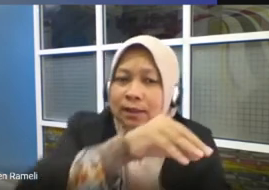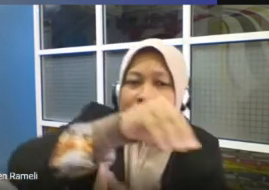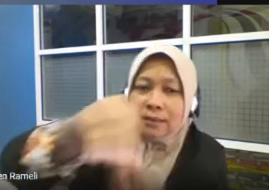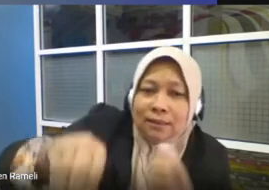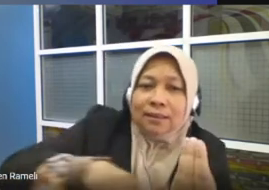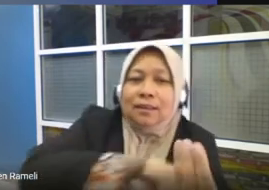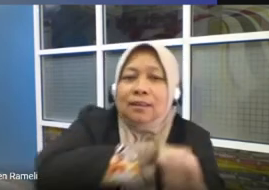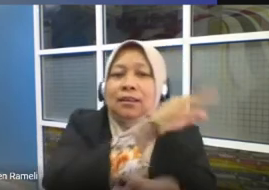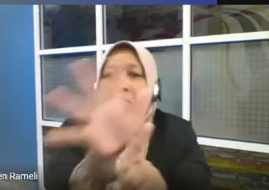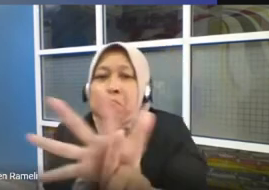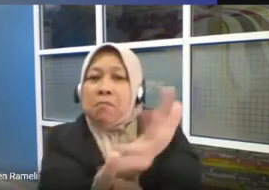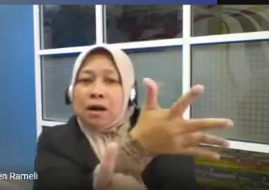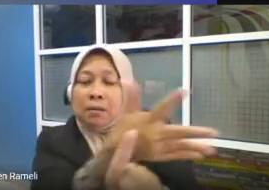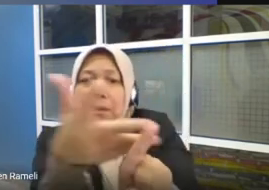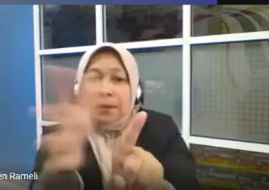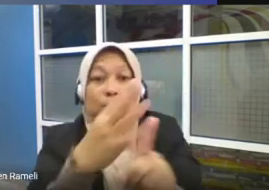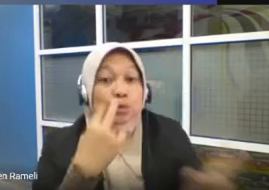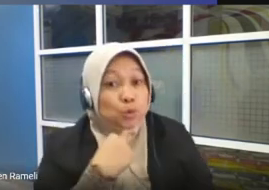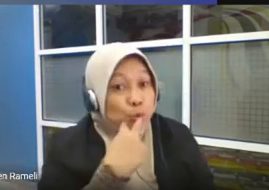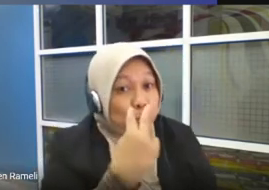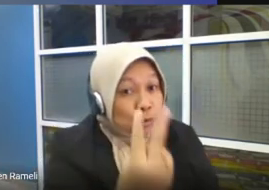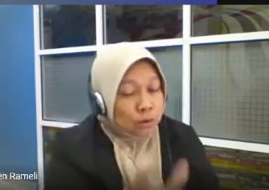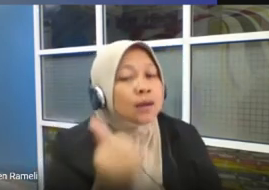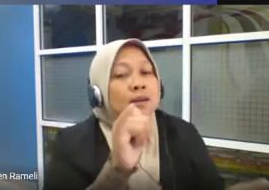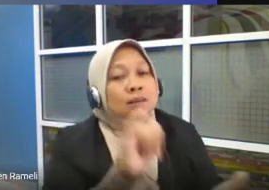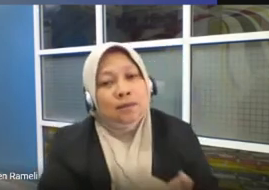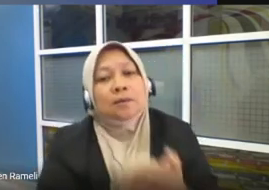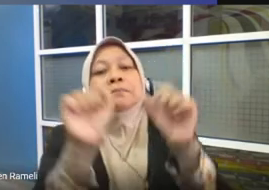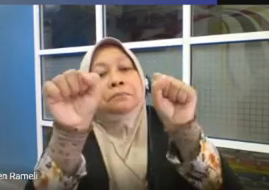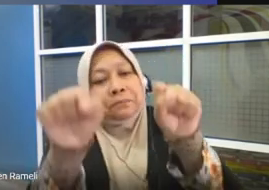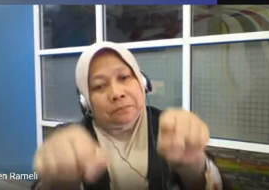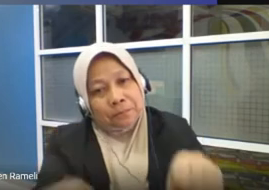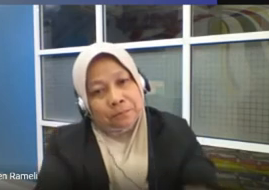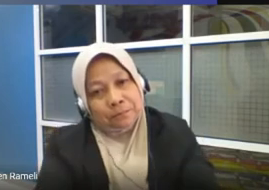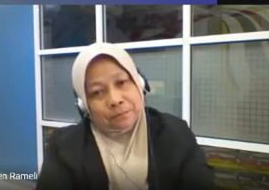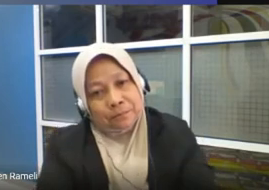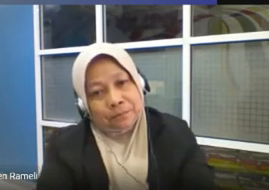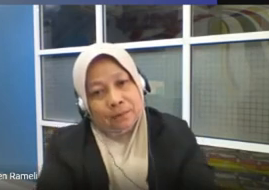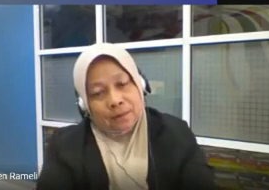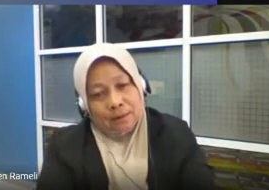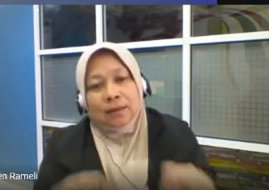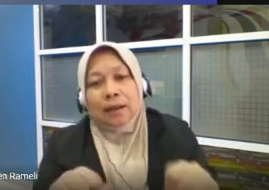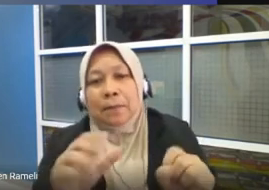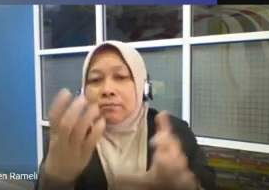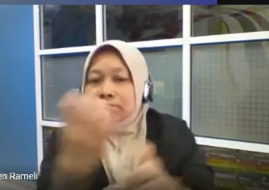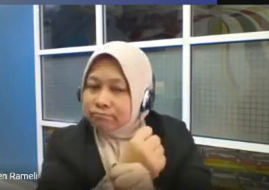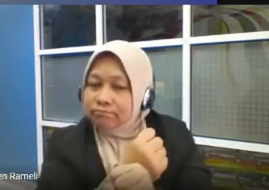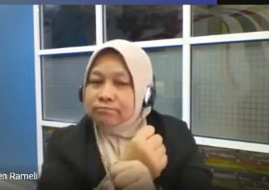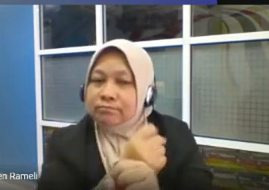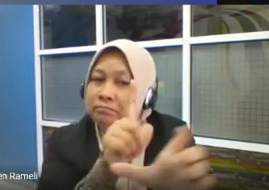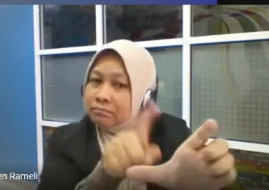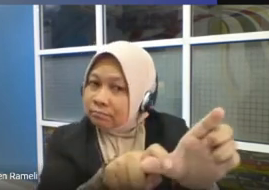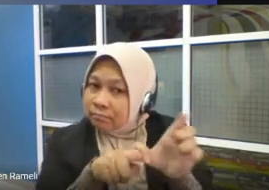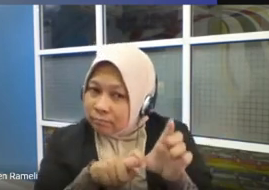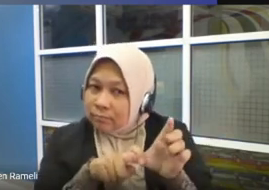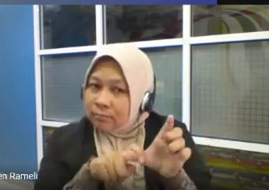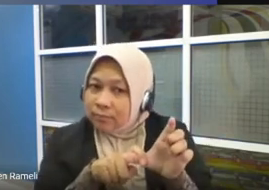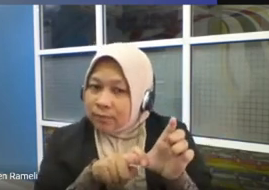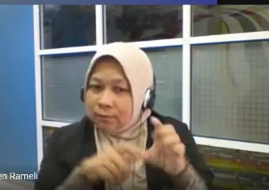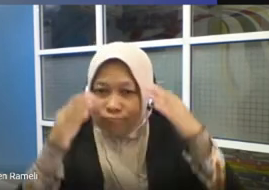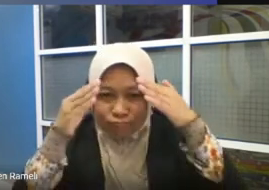memodulasikan suara itu, anda akan dapat capture audience